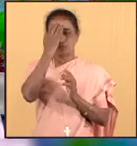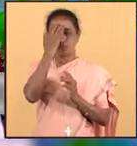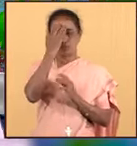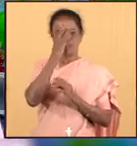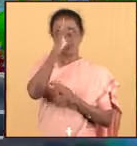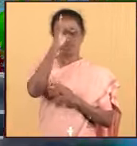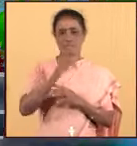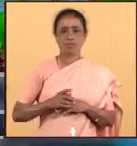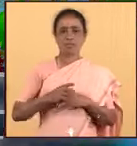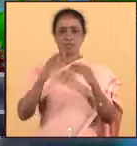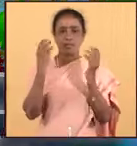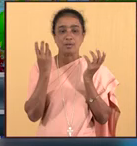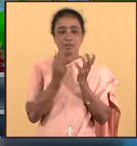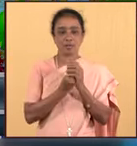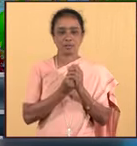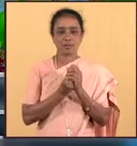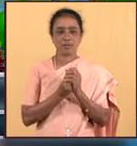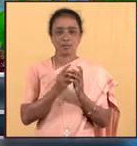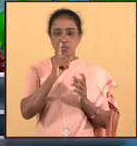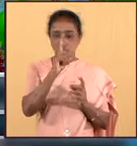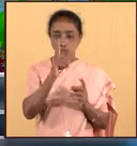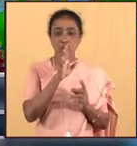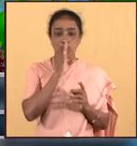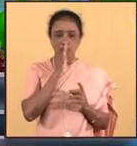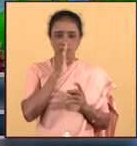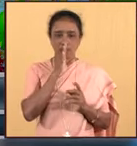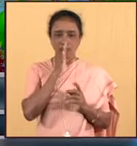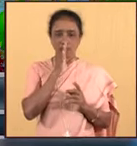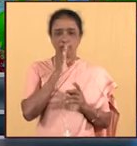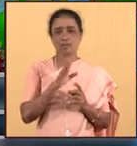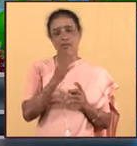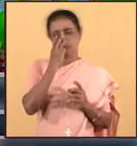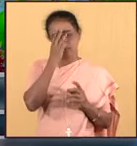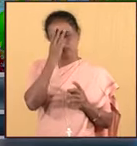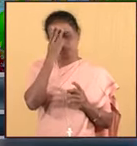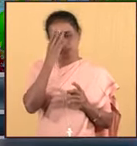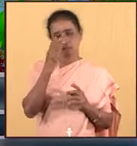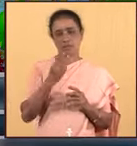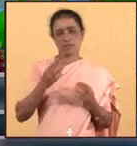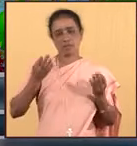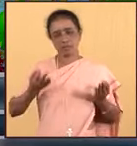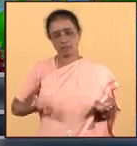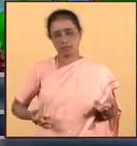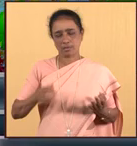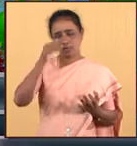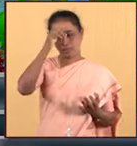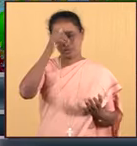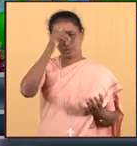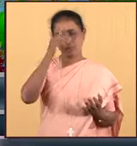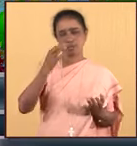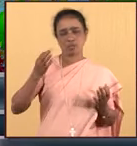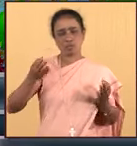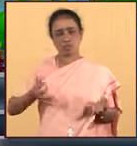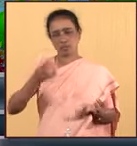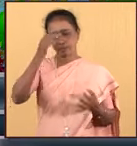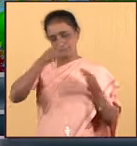இது எல்லாமே நினைச்சது கொண்டிருக்கு. அப்புறம் பார்த்தீங்கன்னா இந்த கஜுரோகா கோயிலில் மட்டும் எனது இந்து மதம் இருக்கு, சமண மதம்